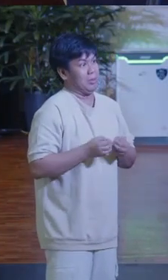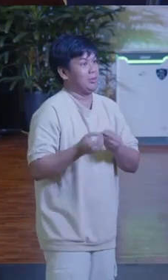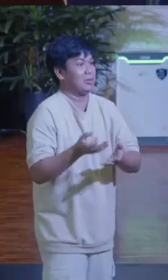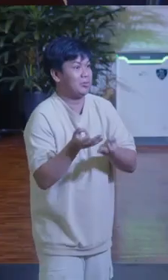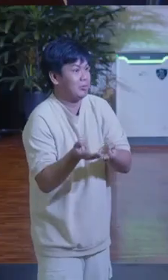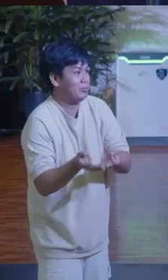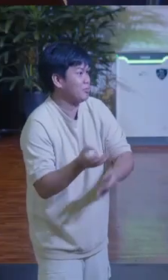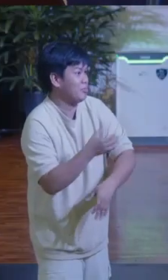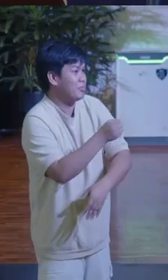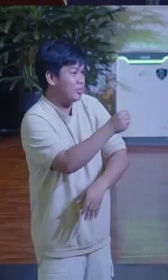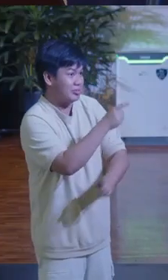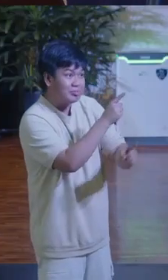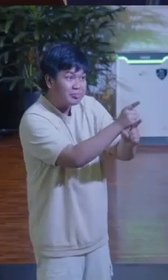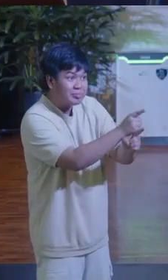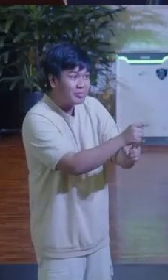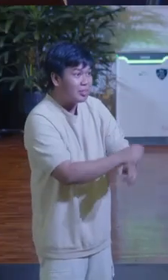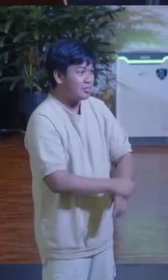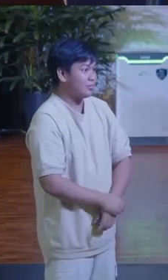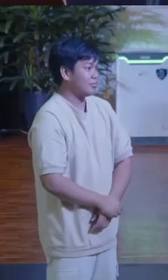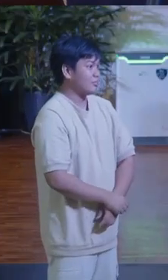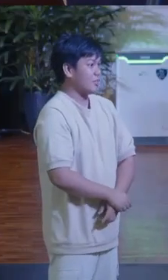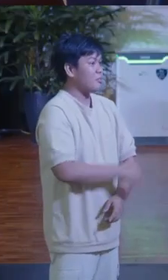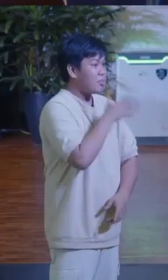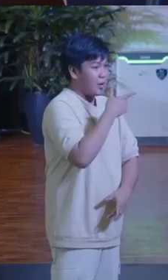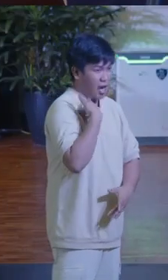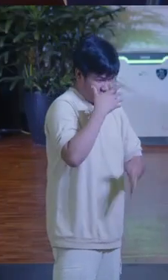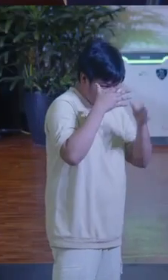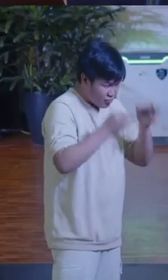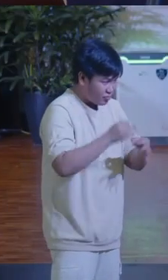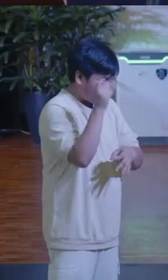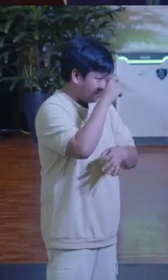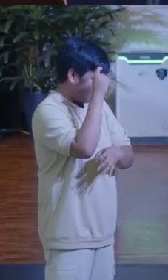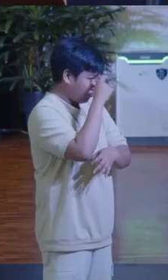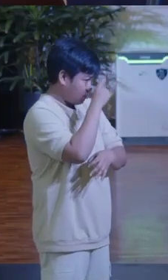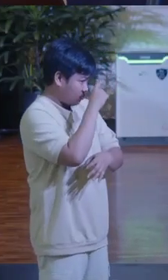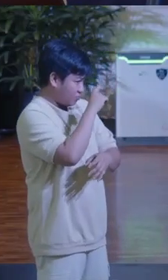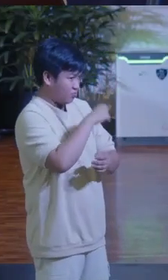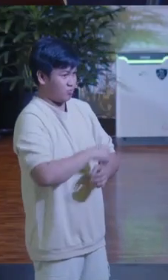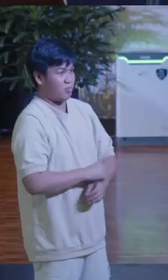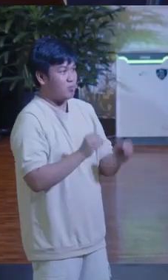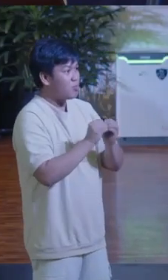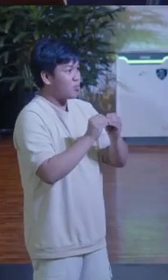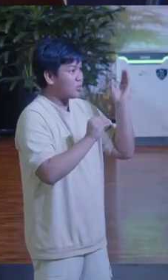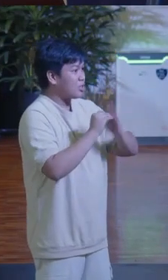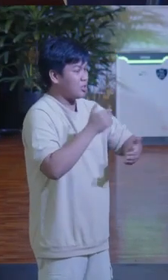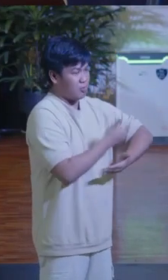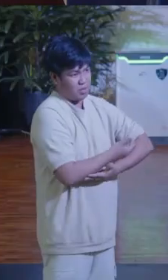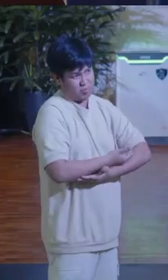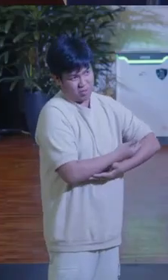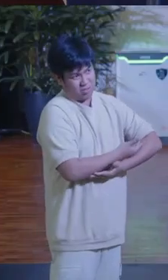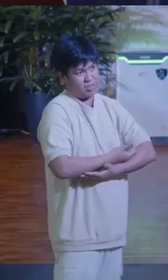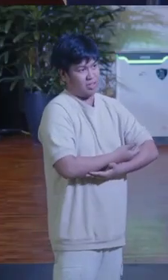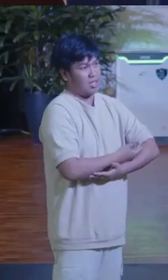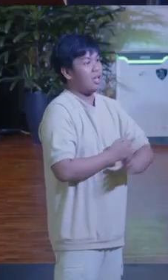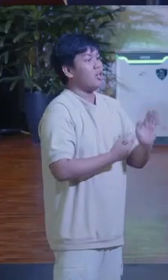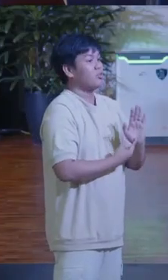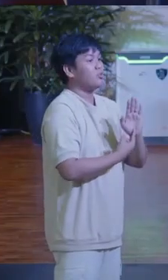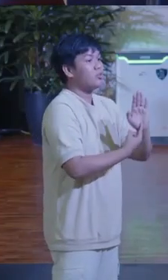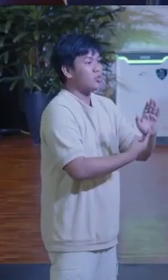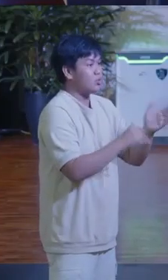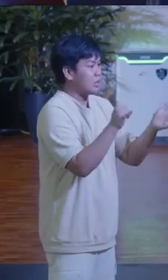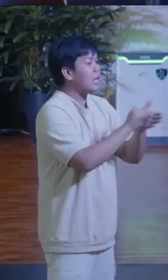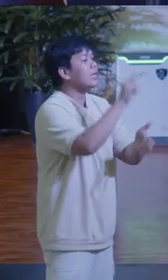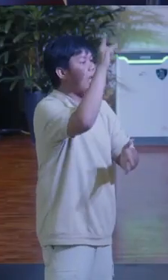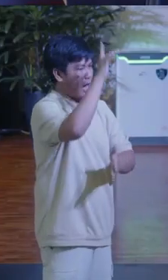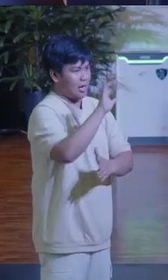at kahabagan o kabutihan ng kanyang magulang. Kasi